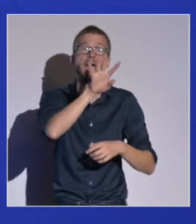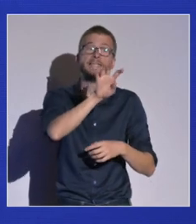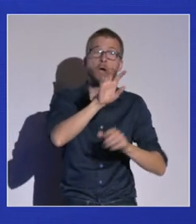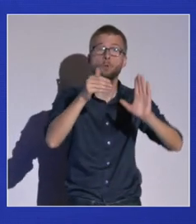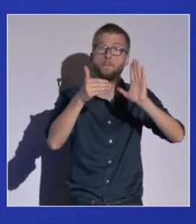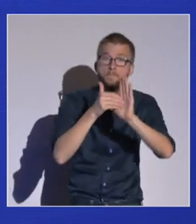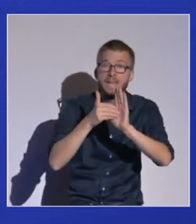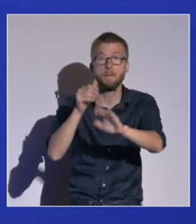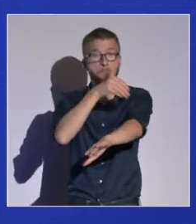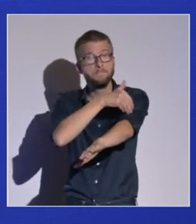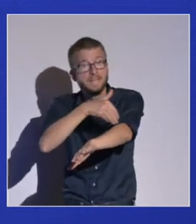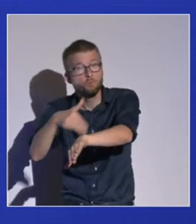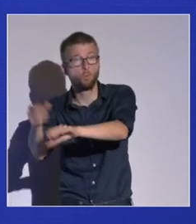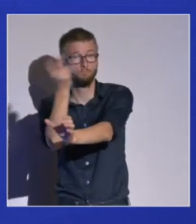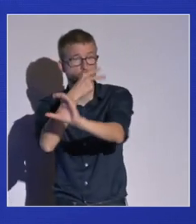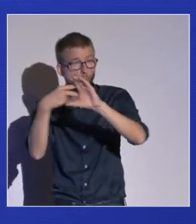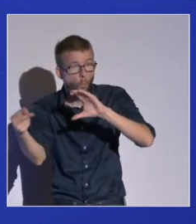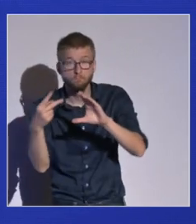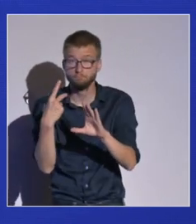d'euros